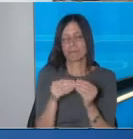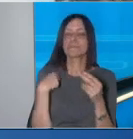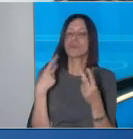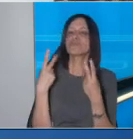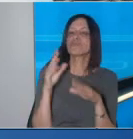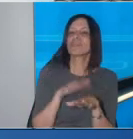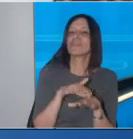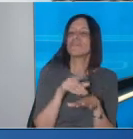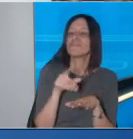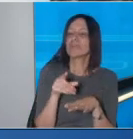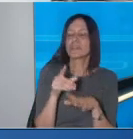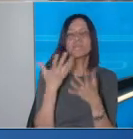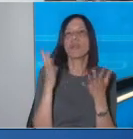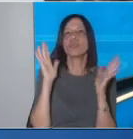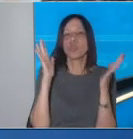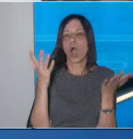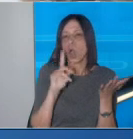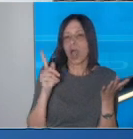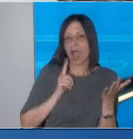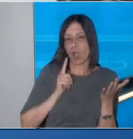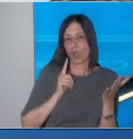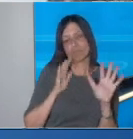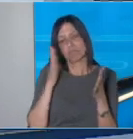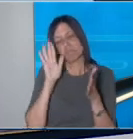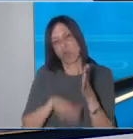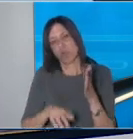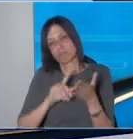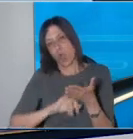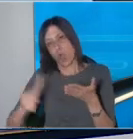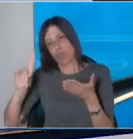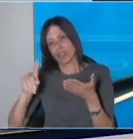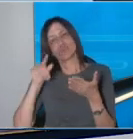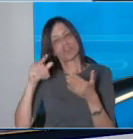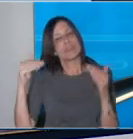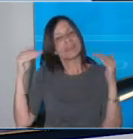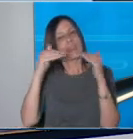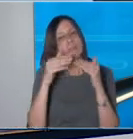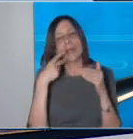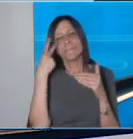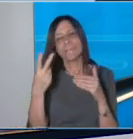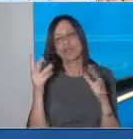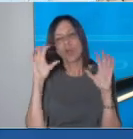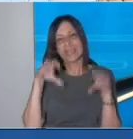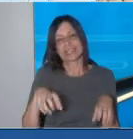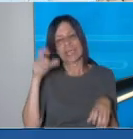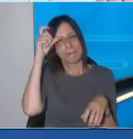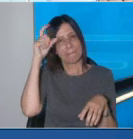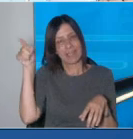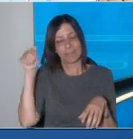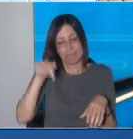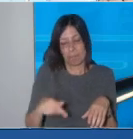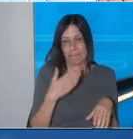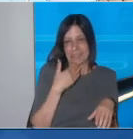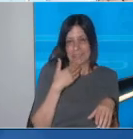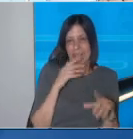המדינית, מה כל כך היה נורא, ואם לא לחכות, את יודעת, אולי פחות מחודש, שאיזו שתיאמה את ביקור הנשיא ביידן, כאן בישראל, למה